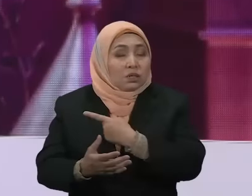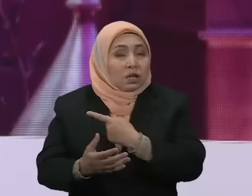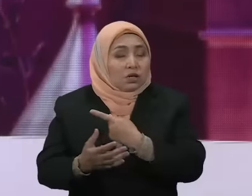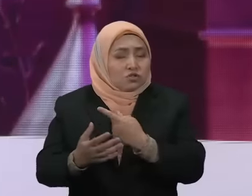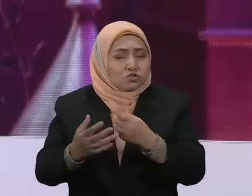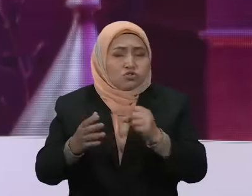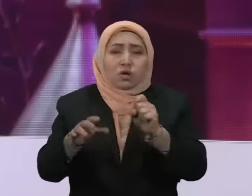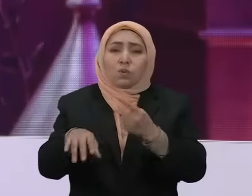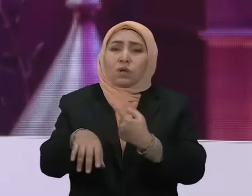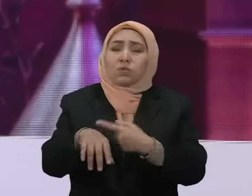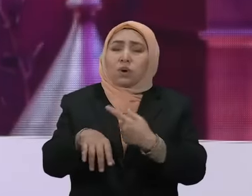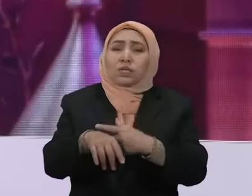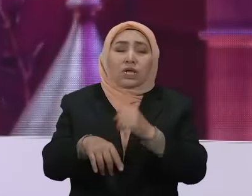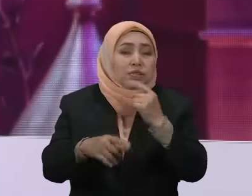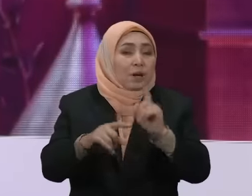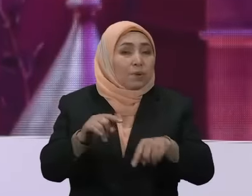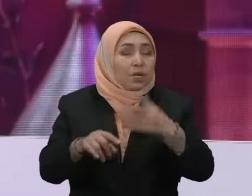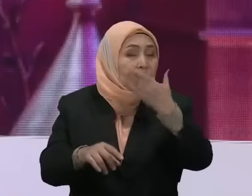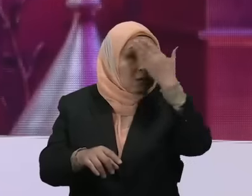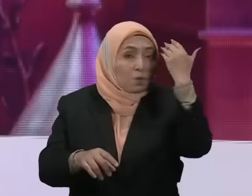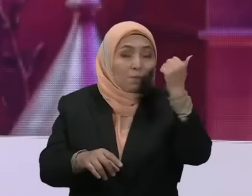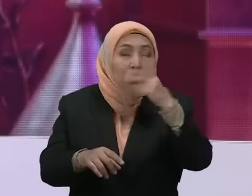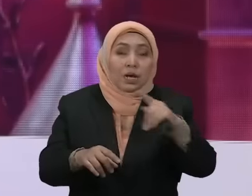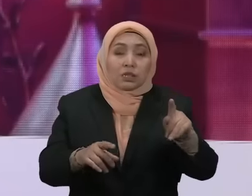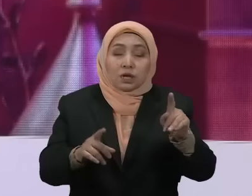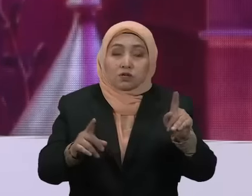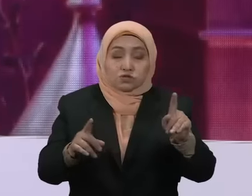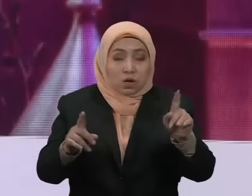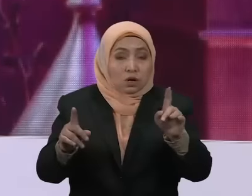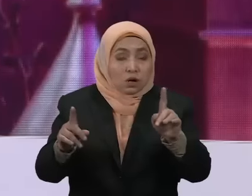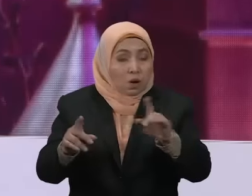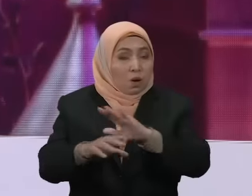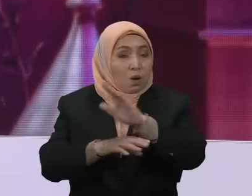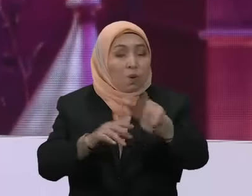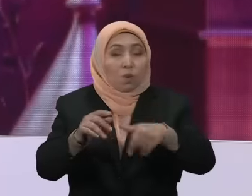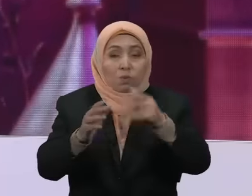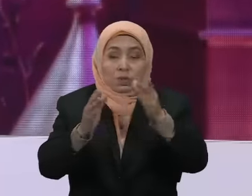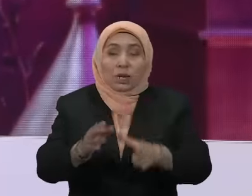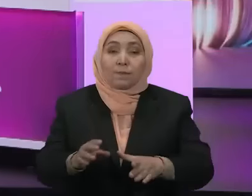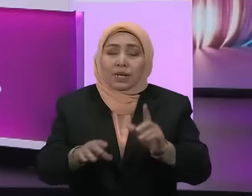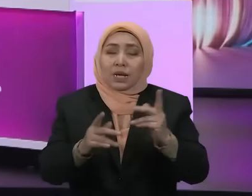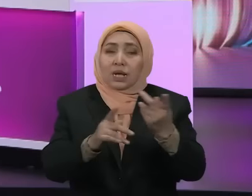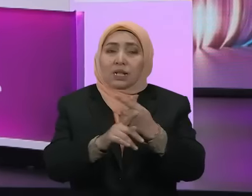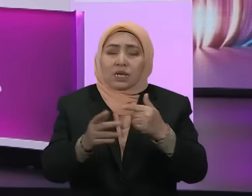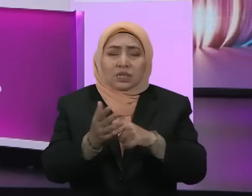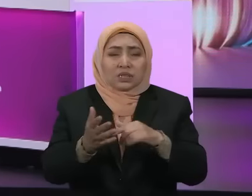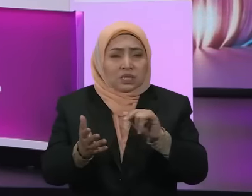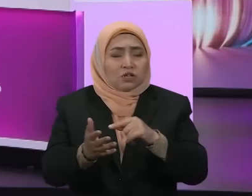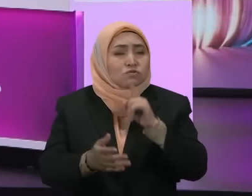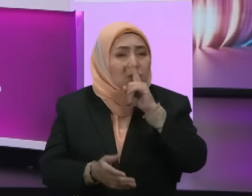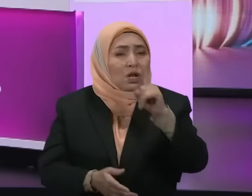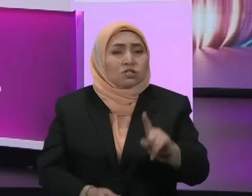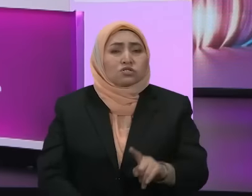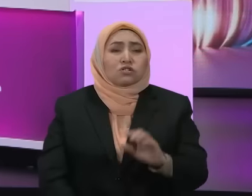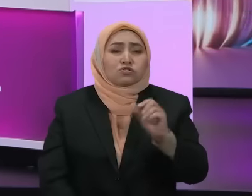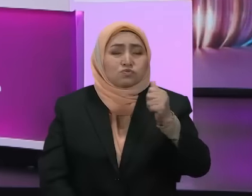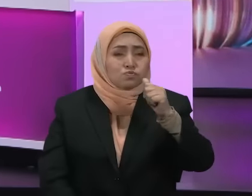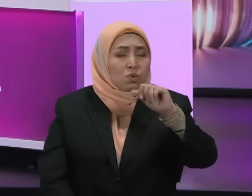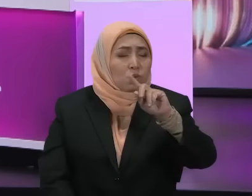saat yang tak dapat dilupakan. Jemaah haji ataupun menjadi tetamu pada kali ini. Kali ini sebenarnya 10 Zulhijjah